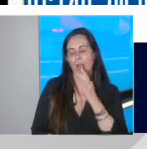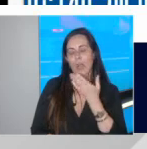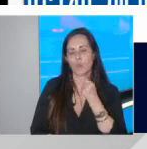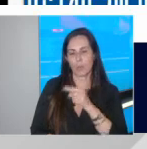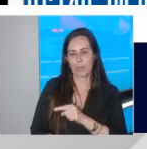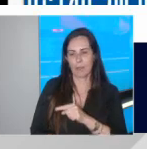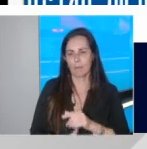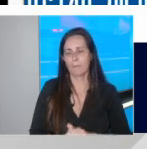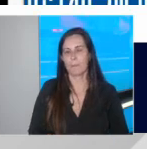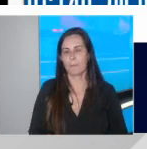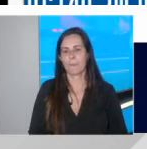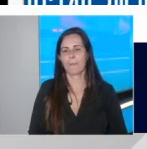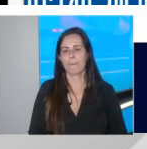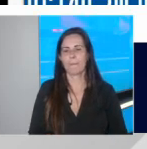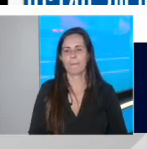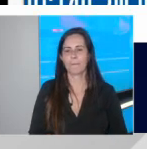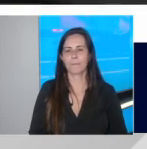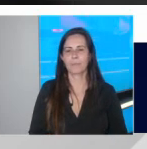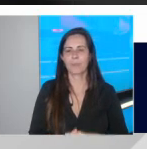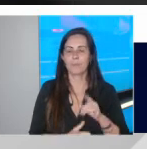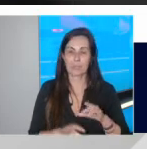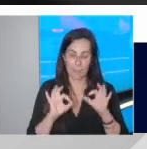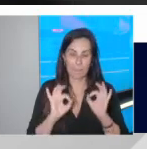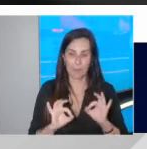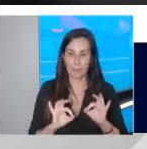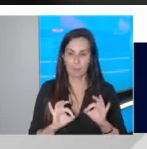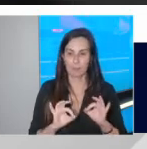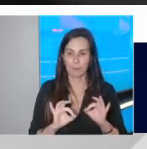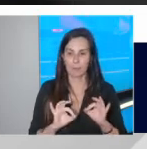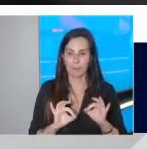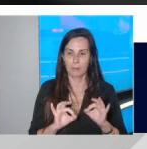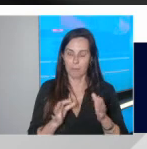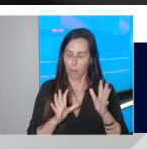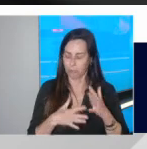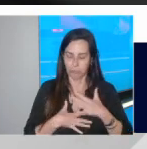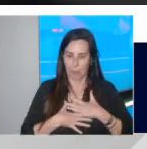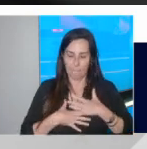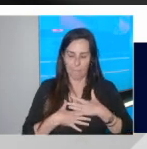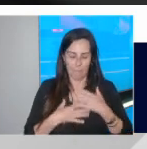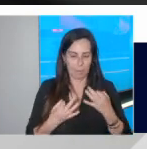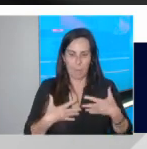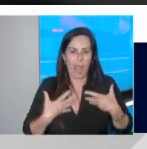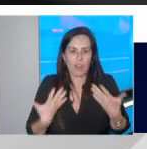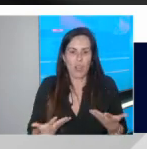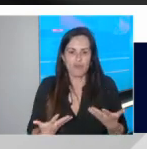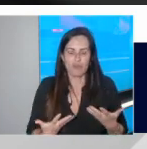ומדווחת לסופיה. וזה באמת מאוד מאוד מרגש, הצורך הזה